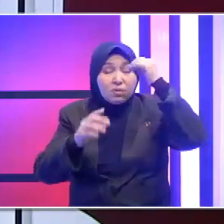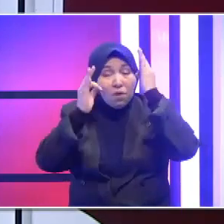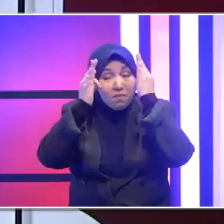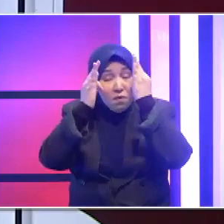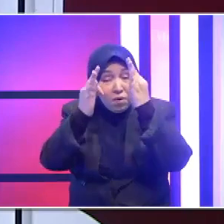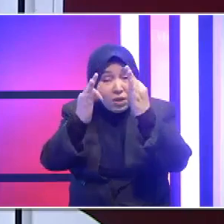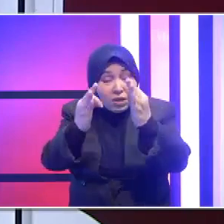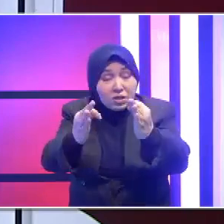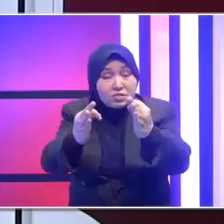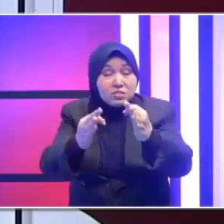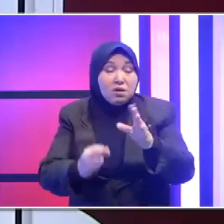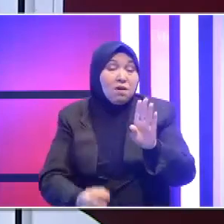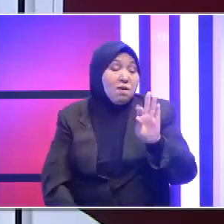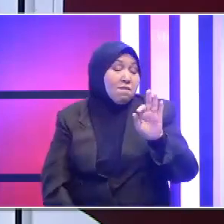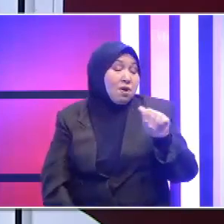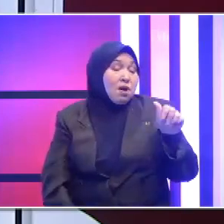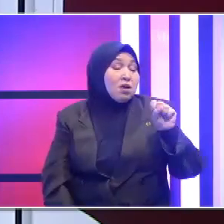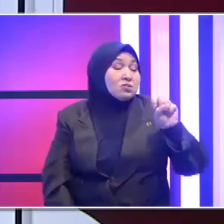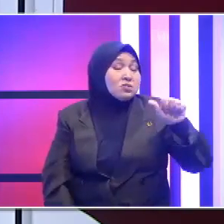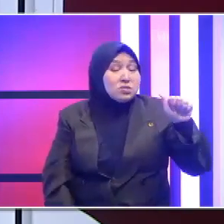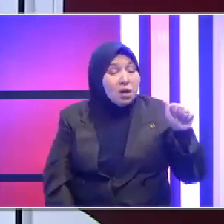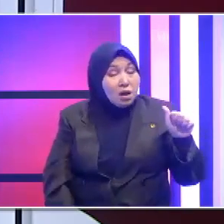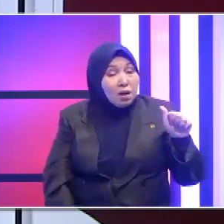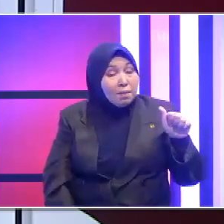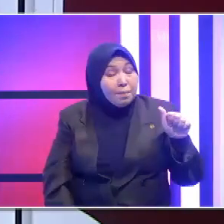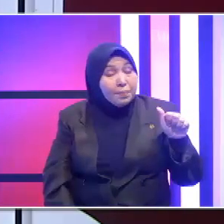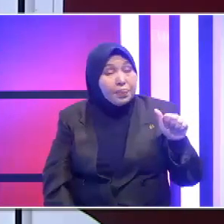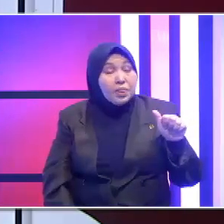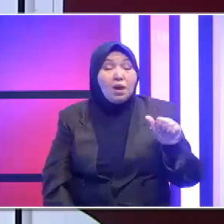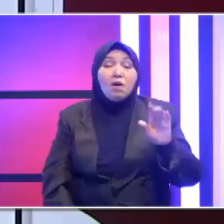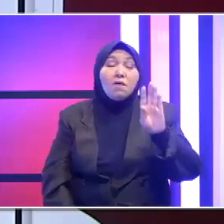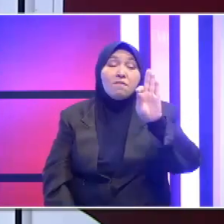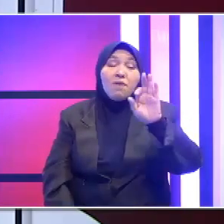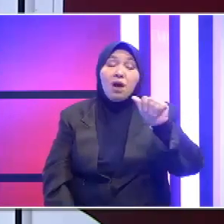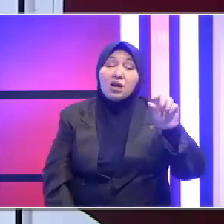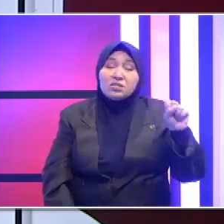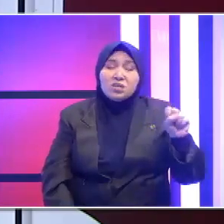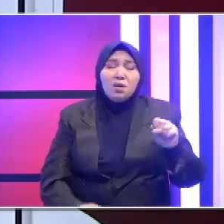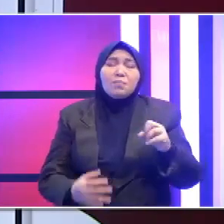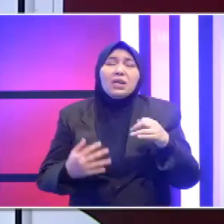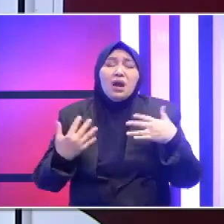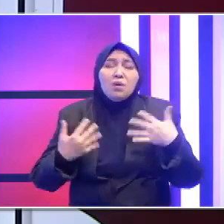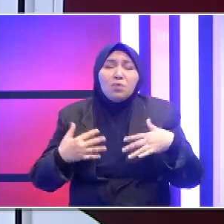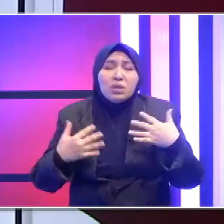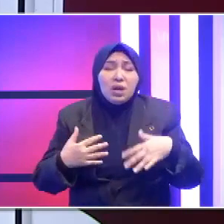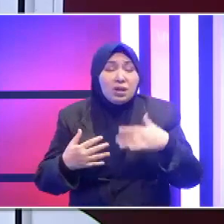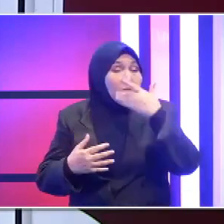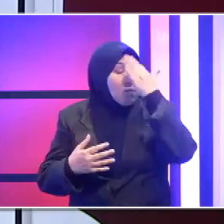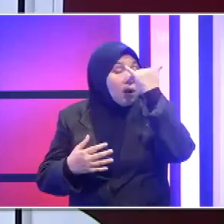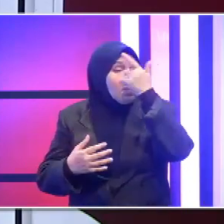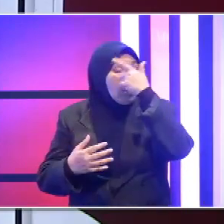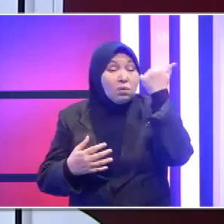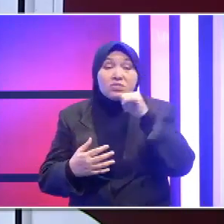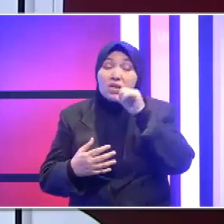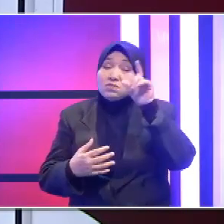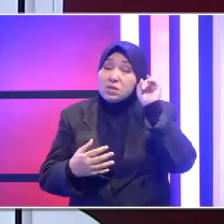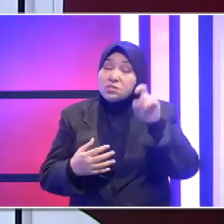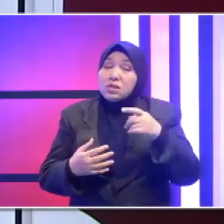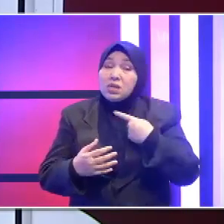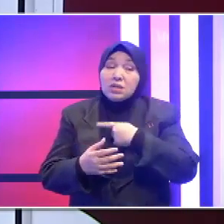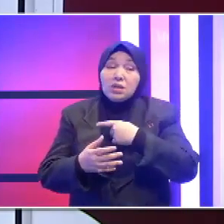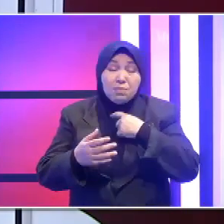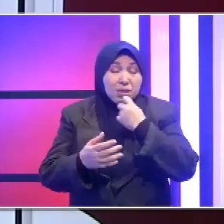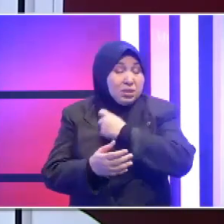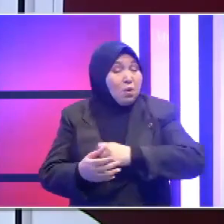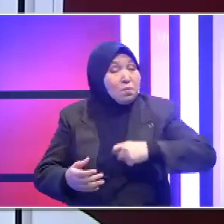berfokus pada badan fasa-fasa berburu punya paksa ini menakutkan Saya butuh pasal tags misinya tentuan kalau